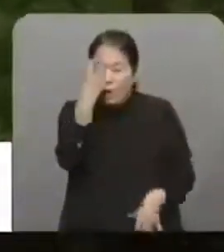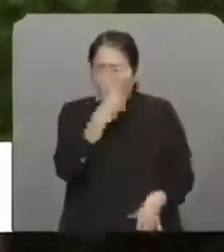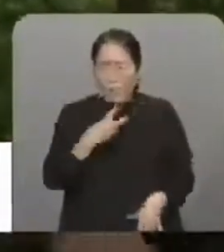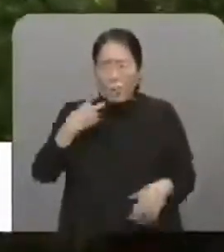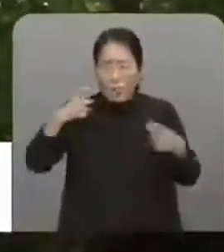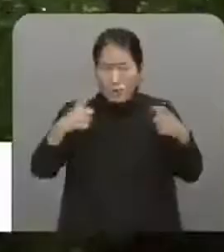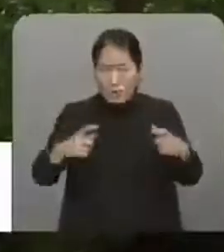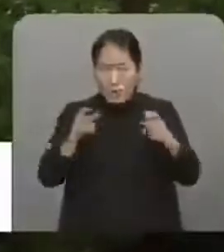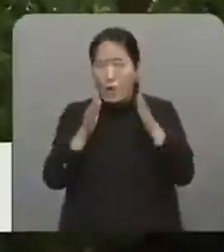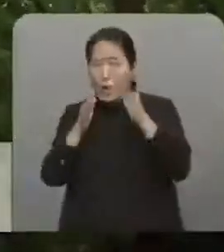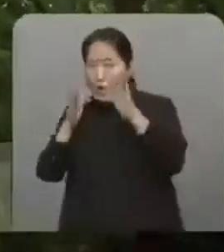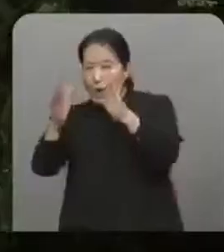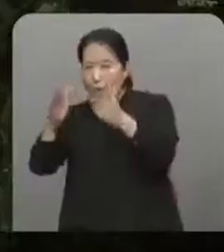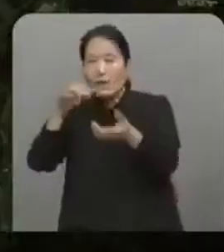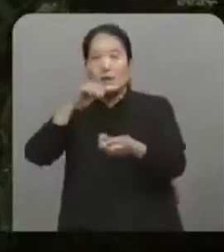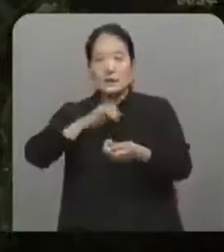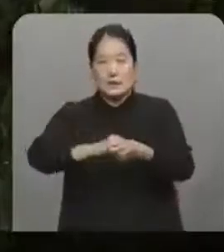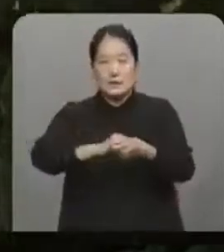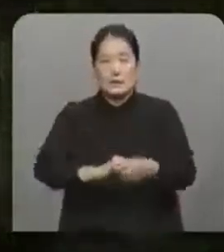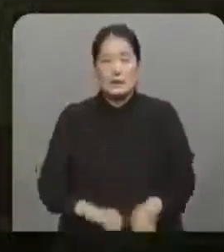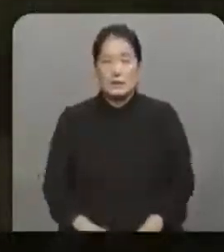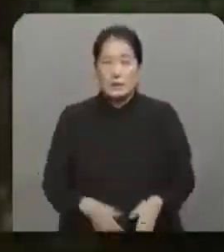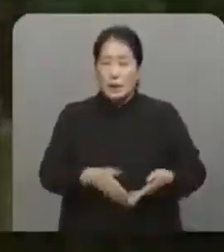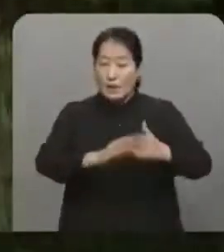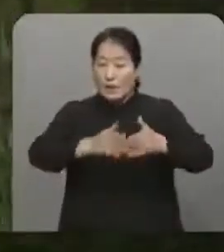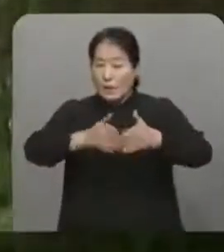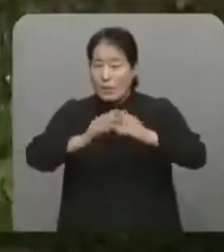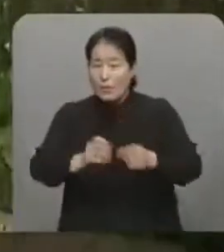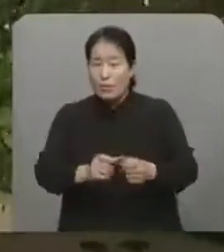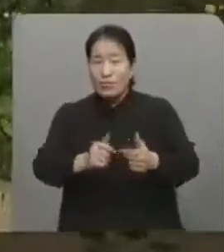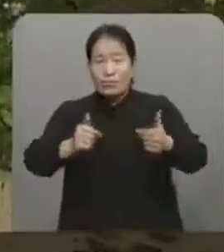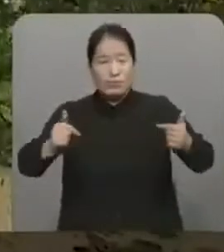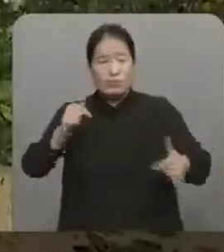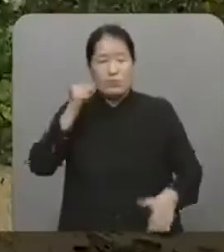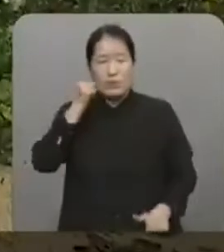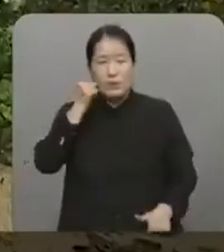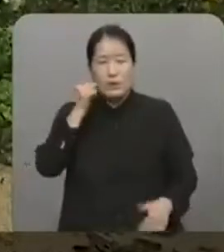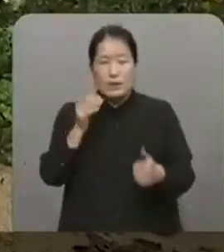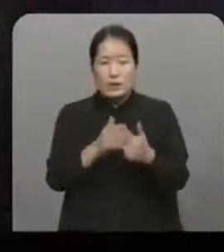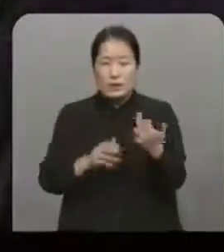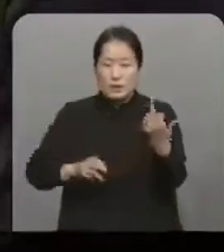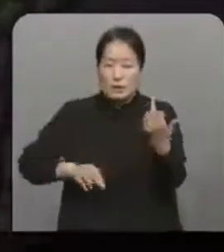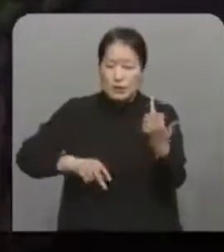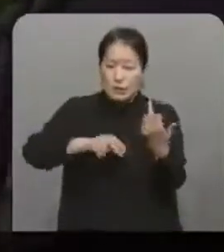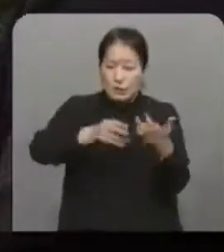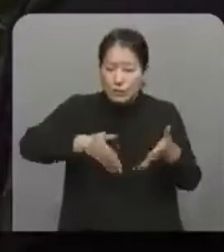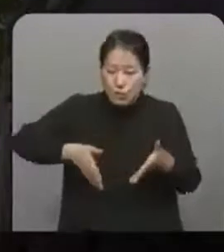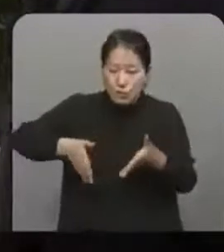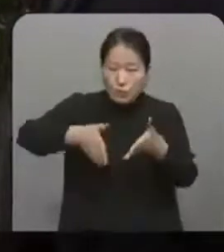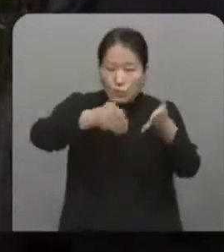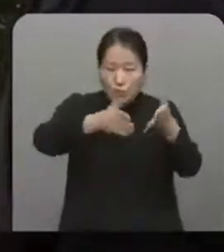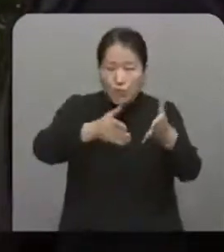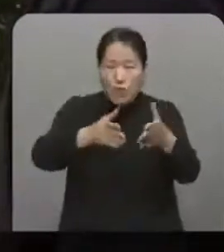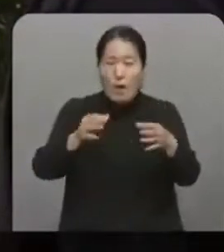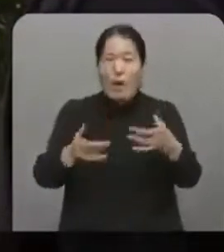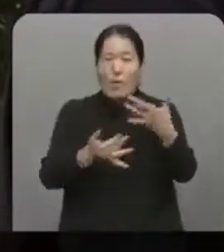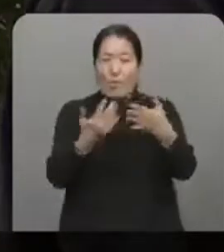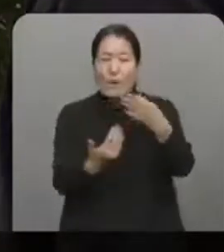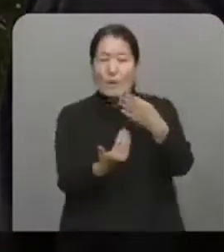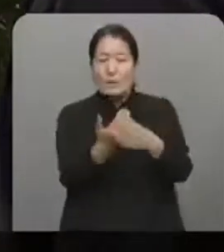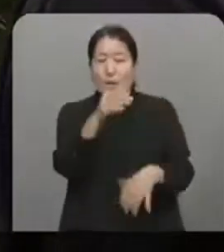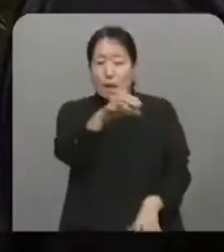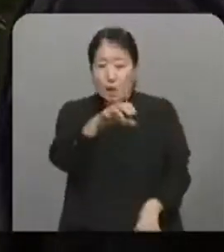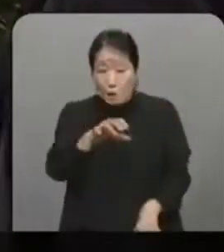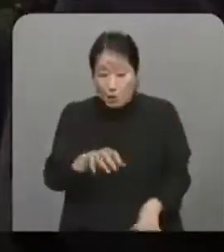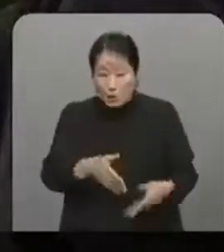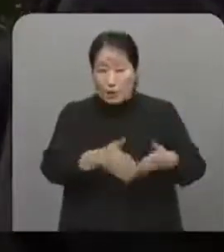방향이 제한적입니다. 설치 개수를 무작정 늘릴 수도 없어 등산로 등 실화 가능성이 큰 곳에 주로